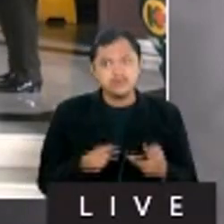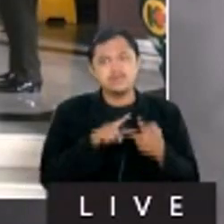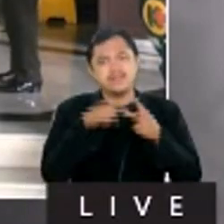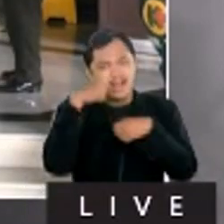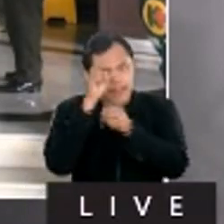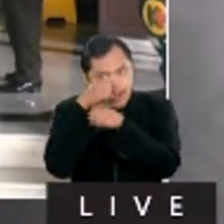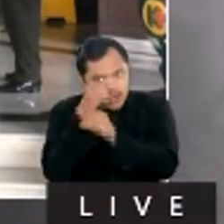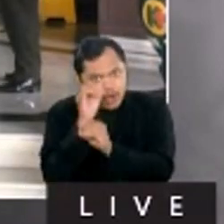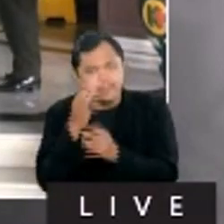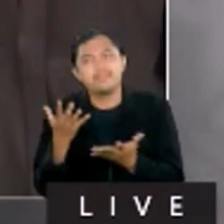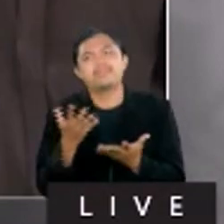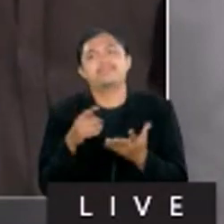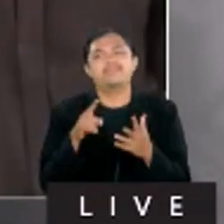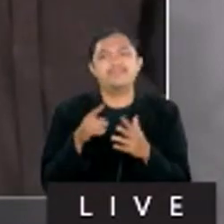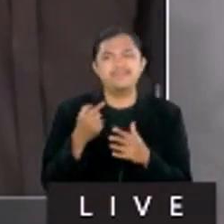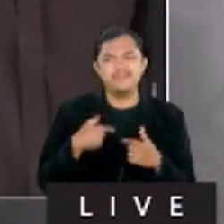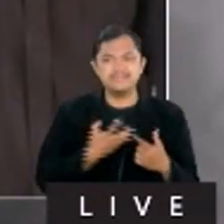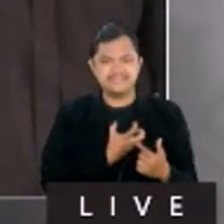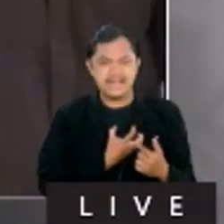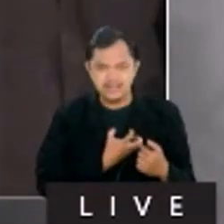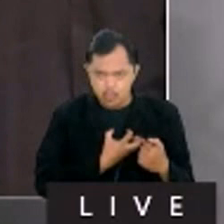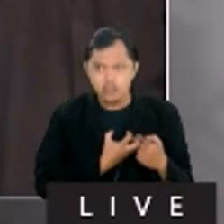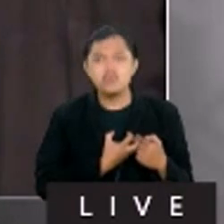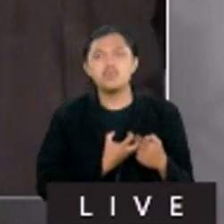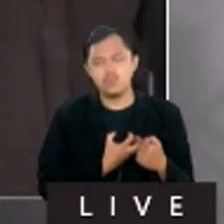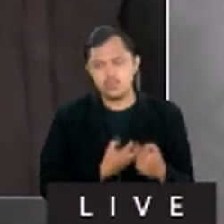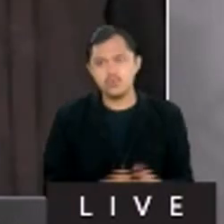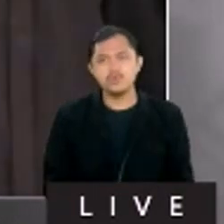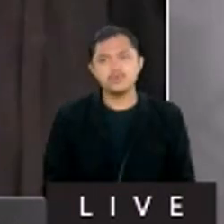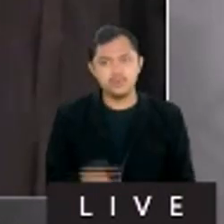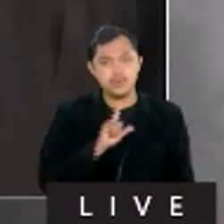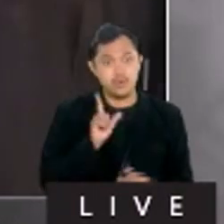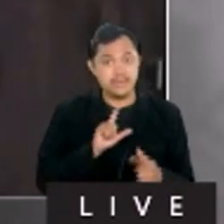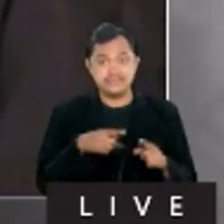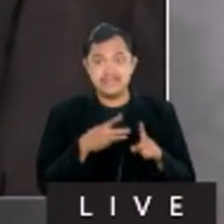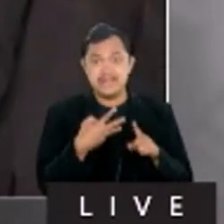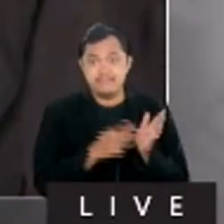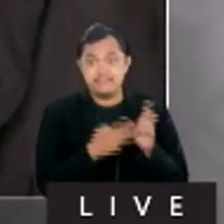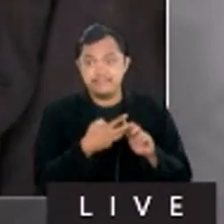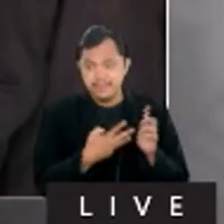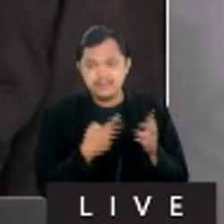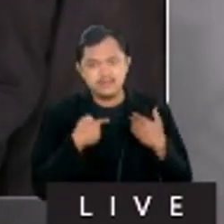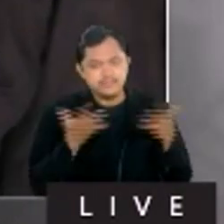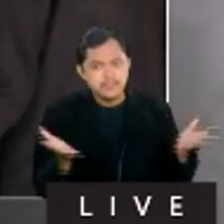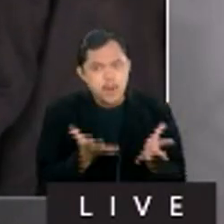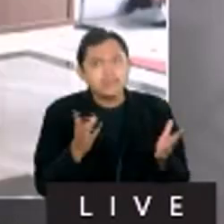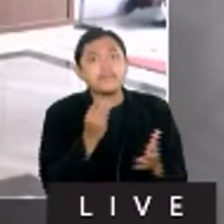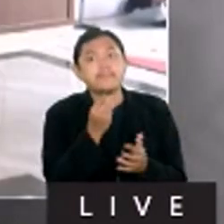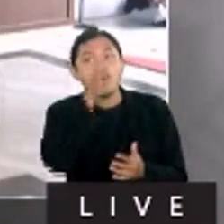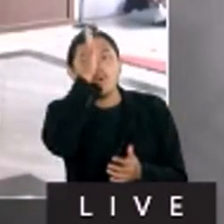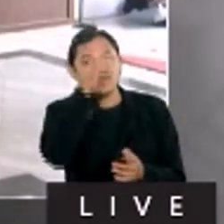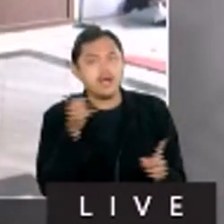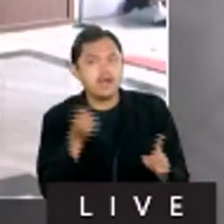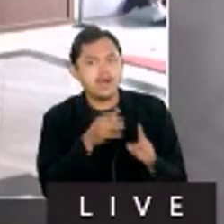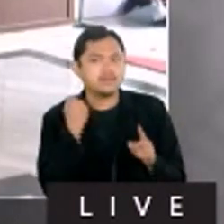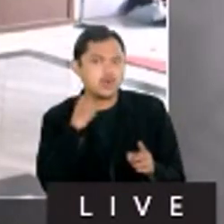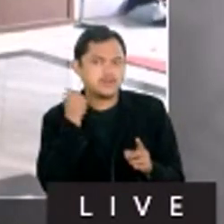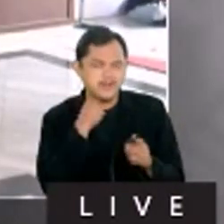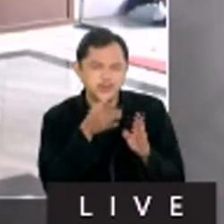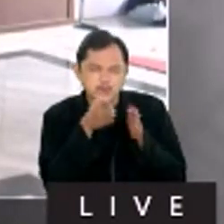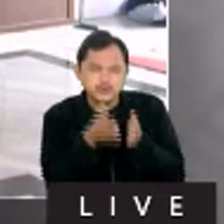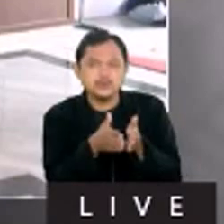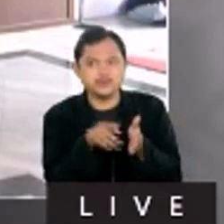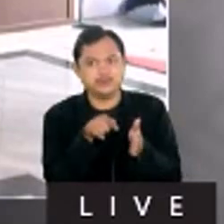juga tes jantung. Dan juga saat ini Lukas NMB ditangani oleh sejumlah dokter spesialis dan juga didampingi oleh dokter dari